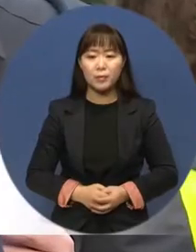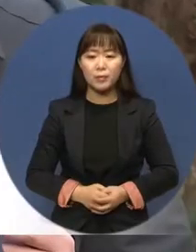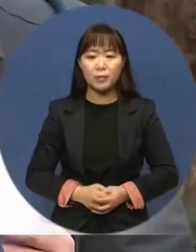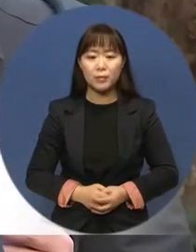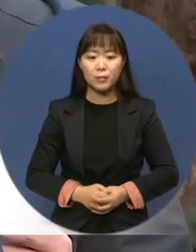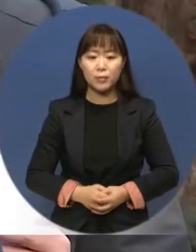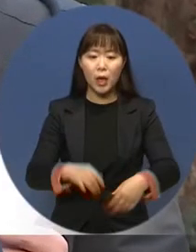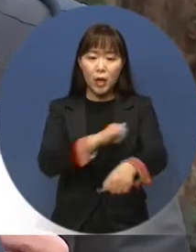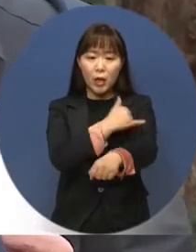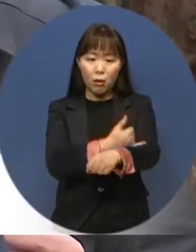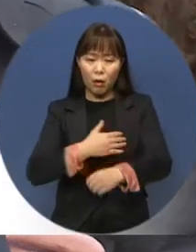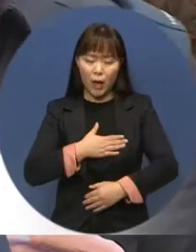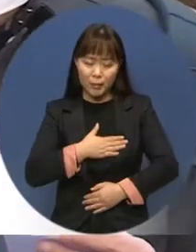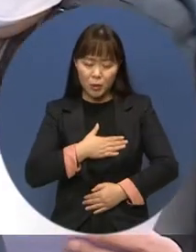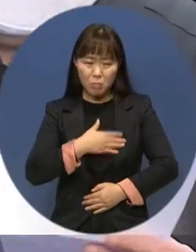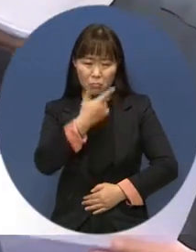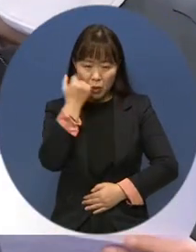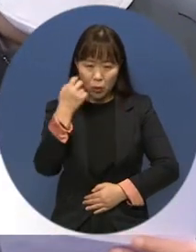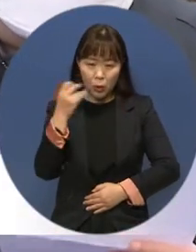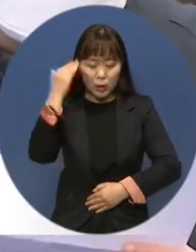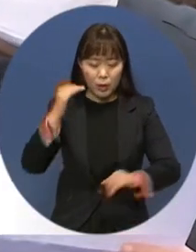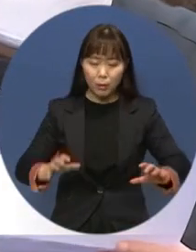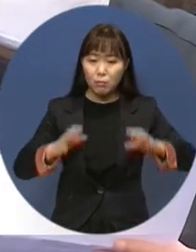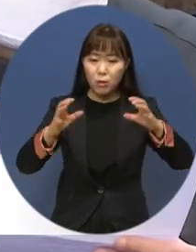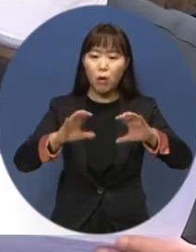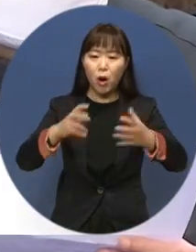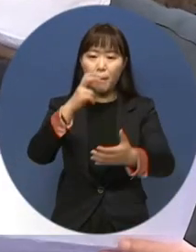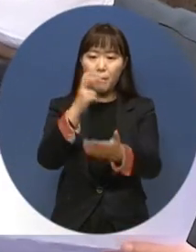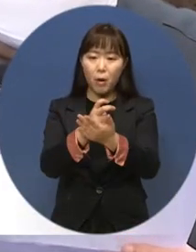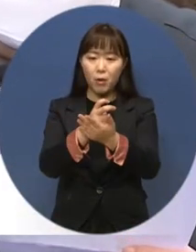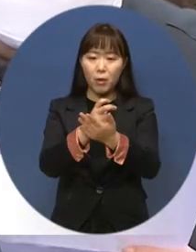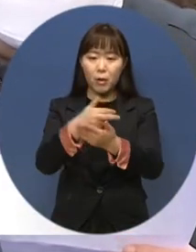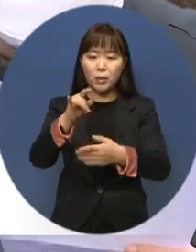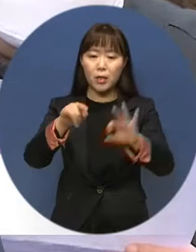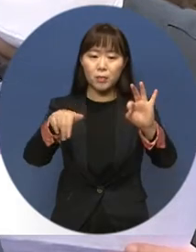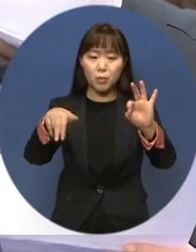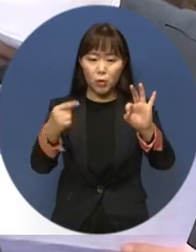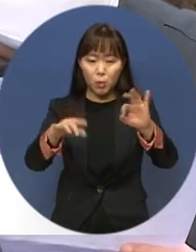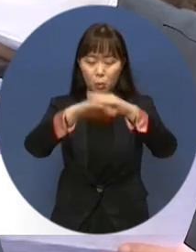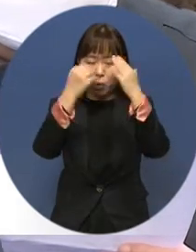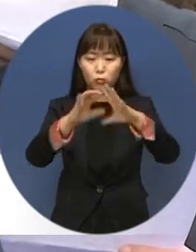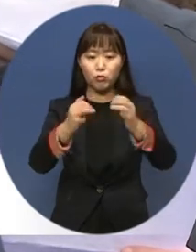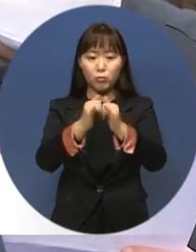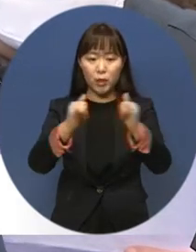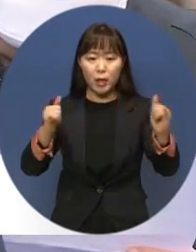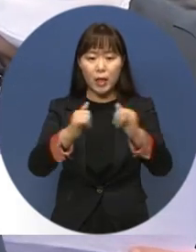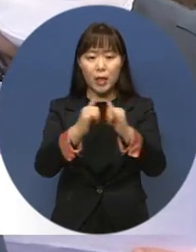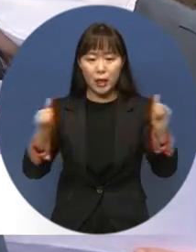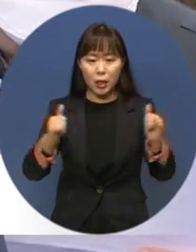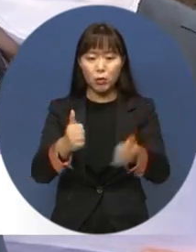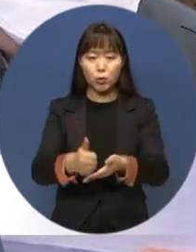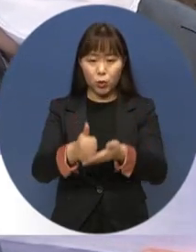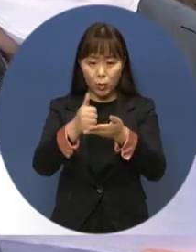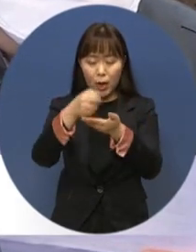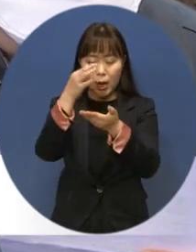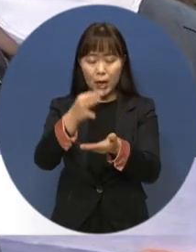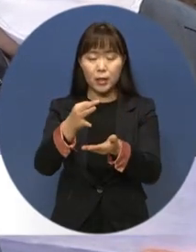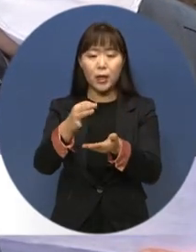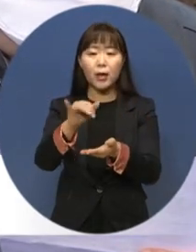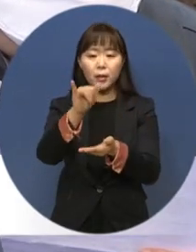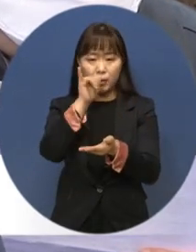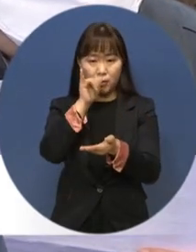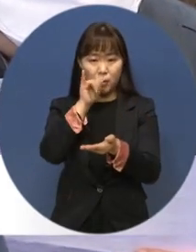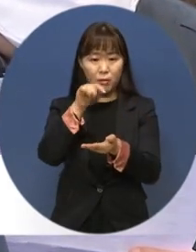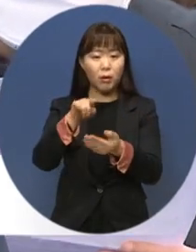인권 감수성의 결여와 대한민국 헌법 제10조의 모든 국민은 인간으로서의 존엄의